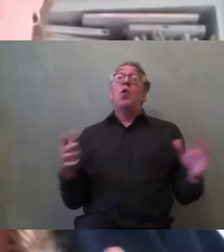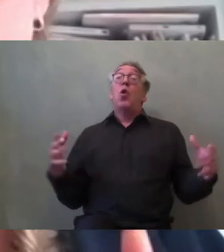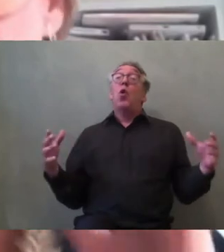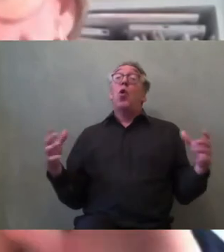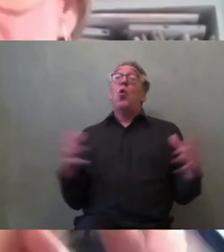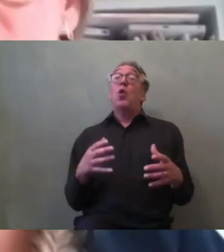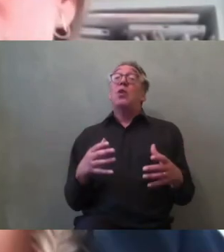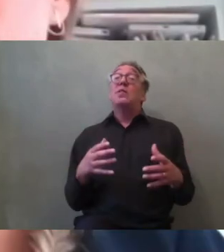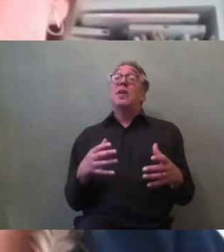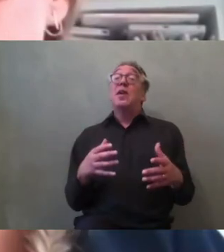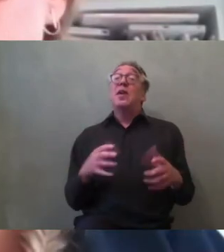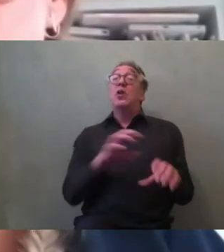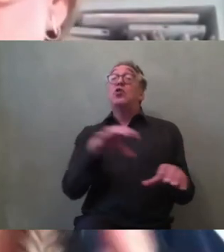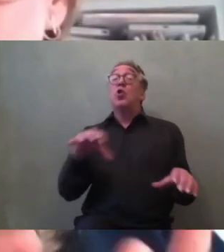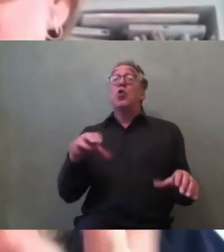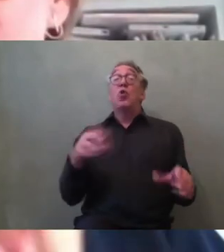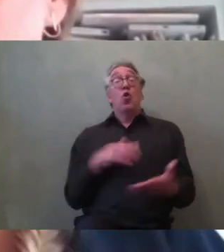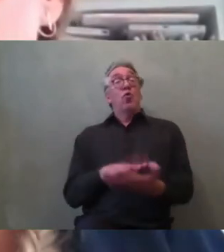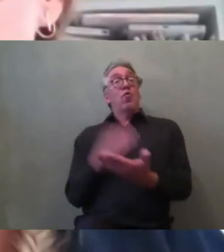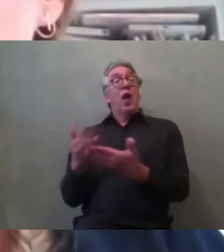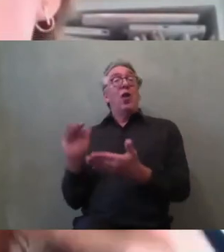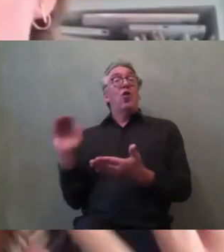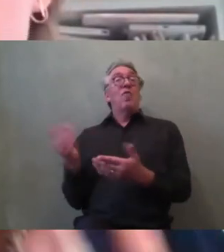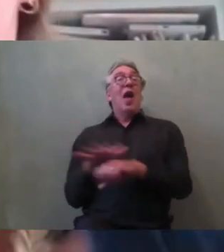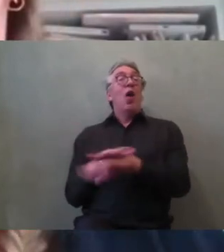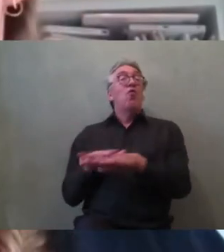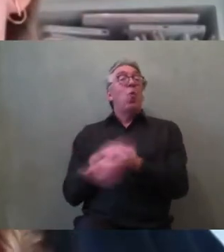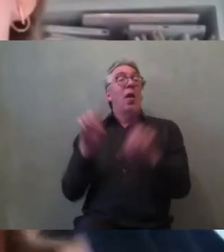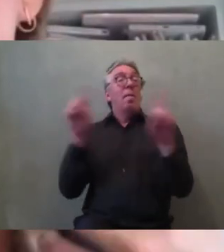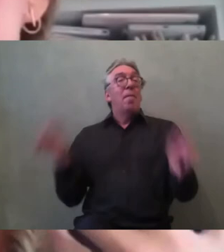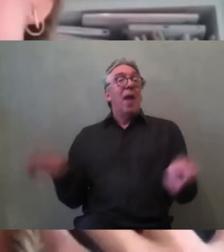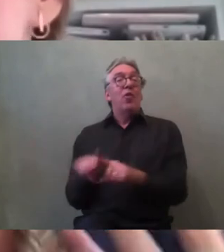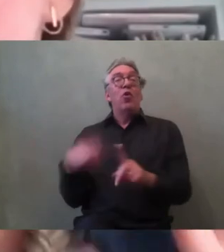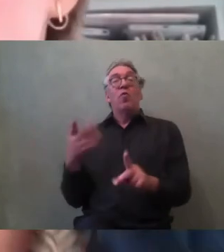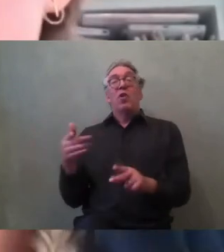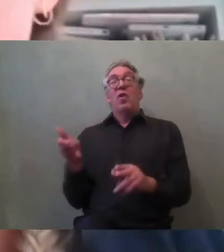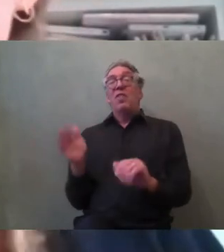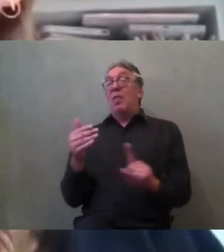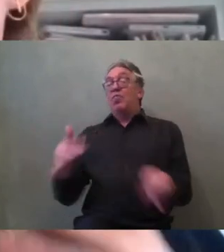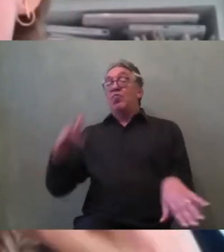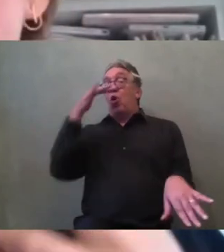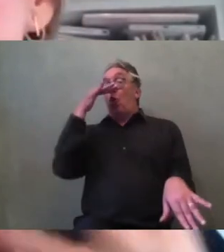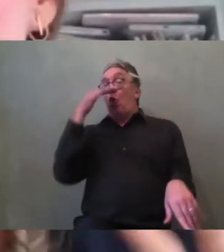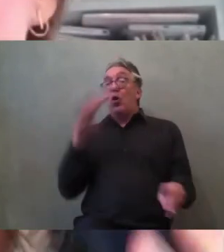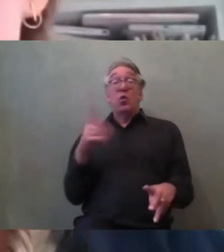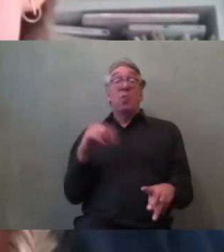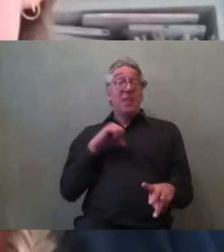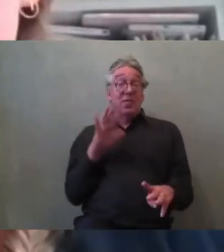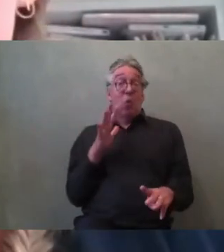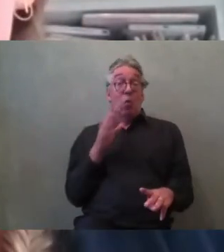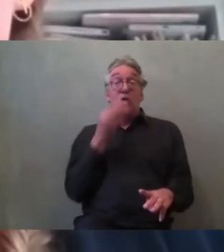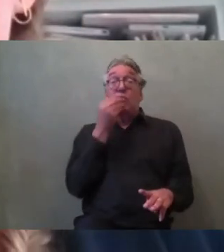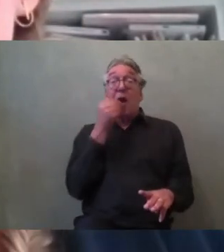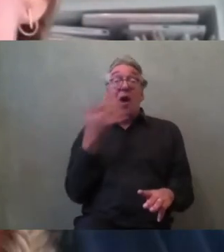van tastobjecten of voelplaten of geuren of ja, soms zelfs smaken en